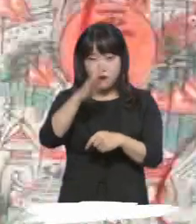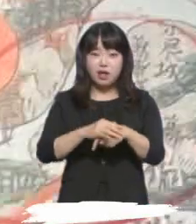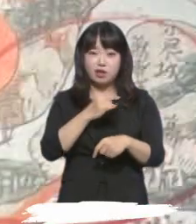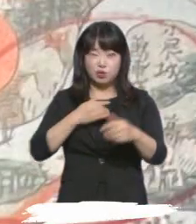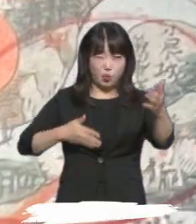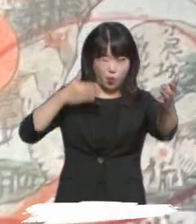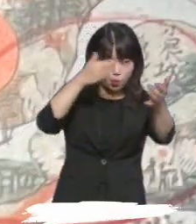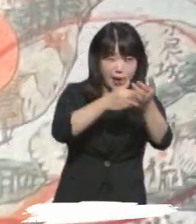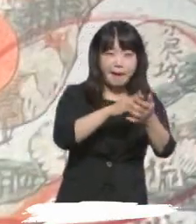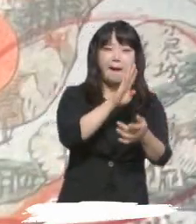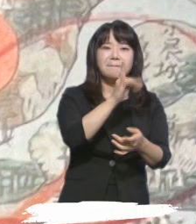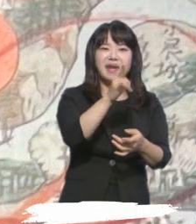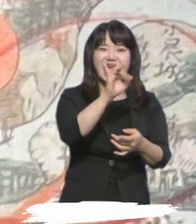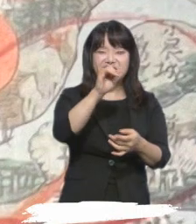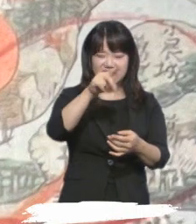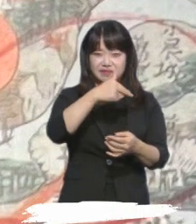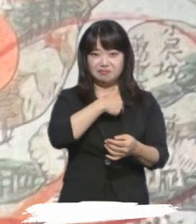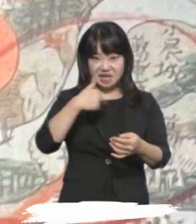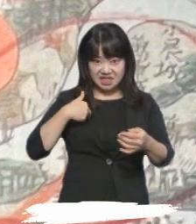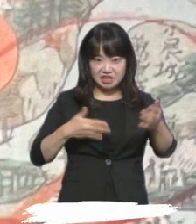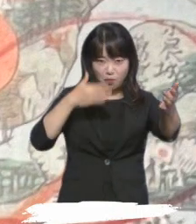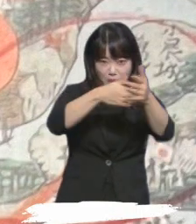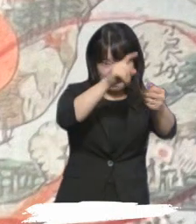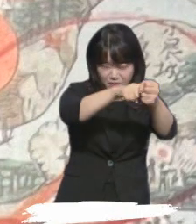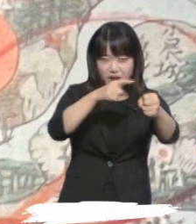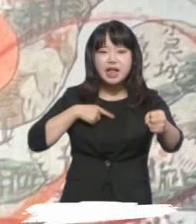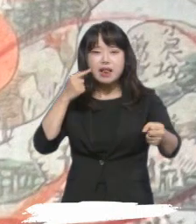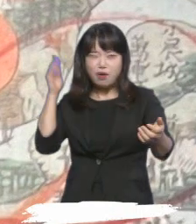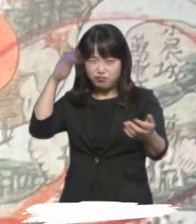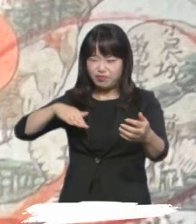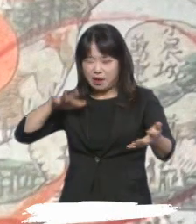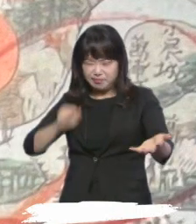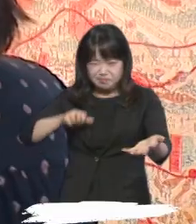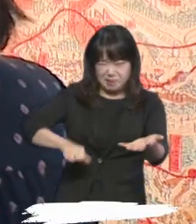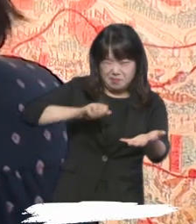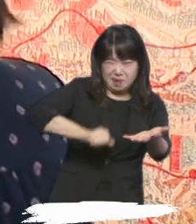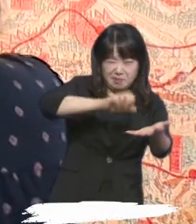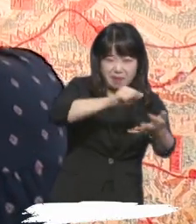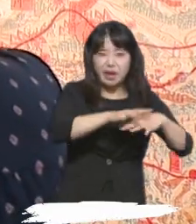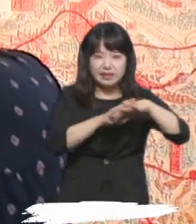곳은 베이징. 우리나라는 군 진경로로 표시됐습니다.